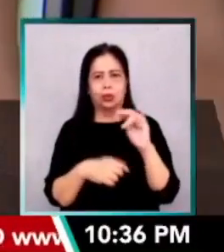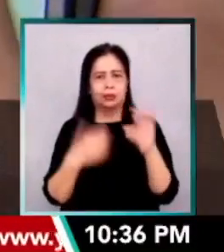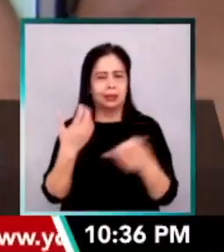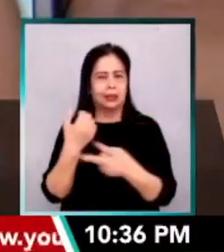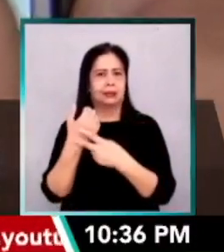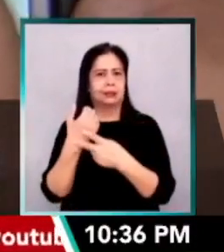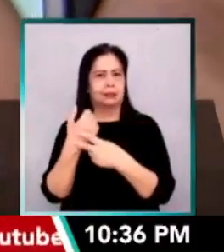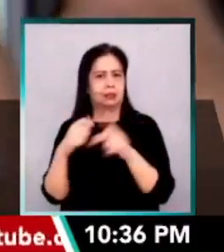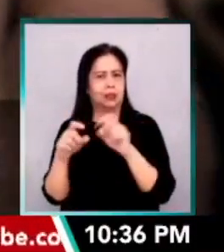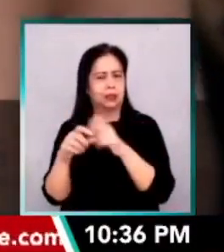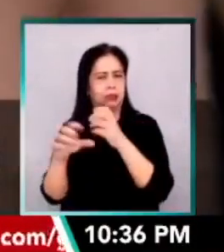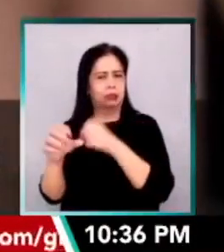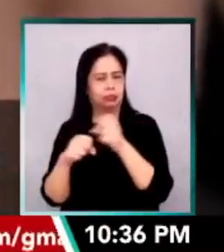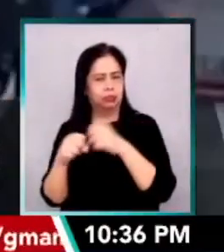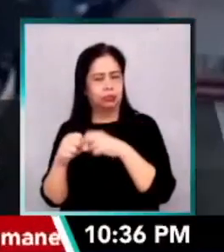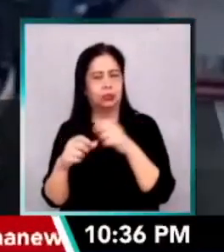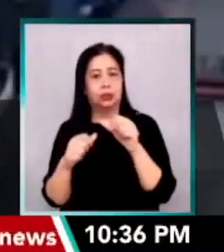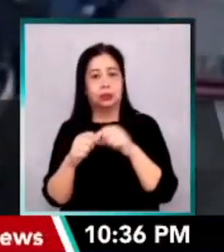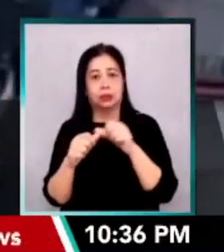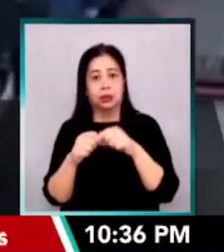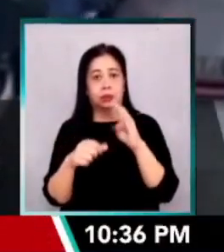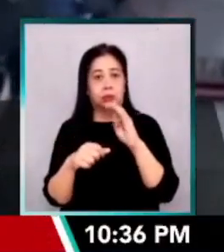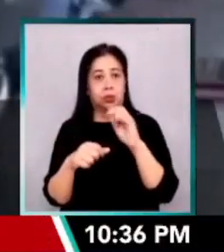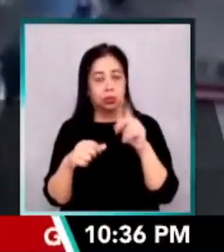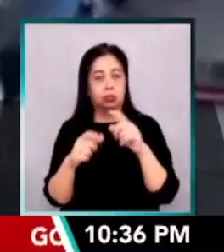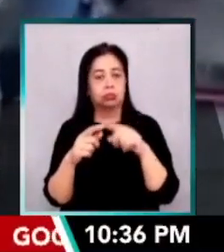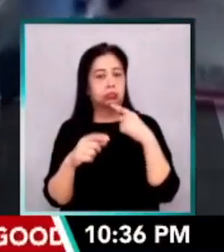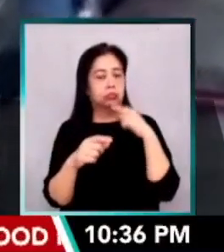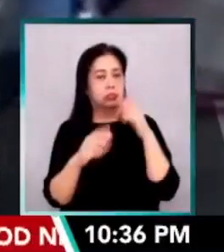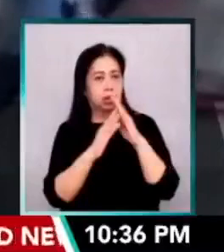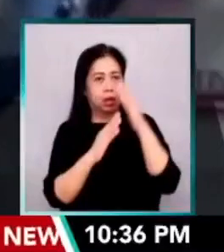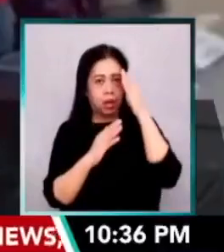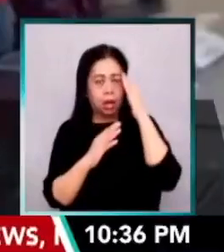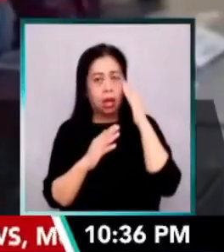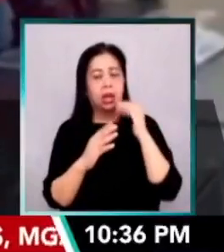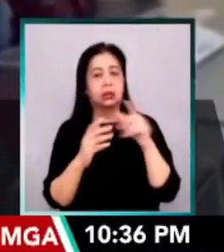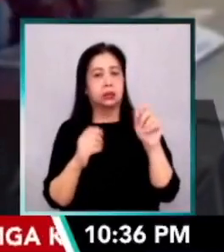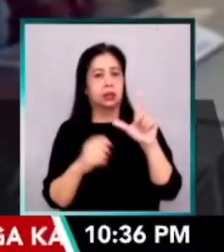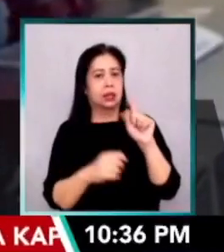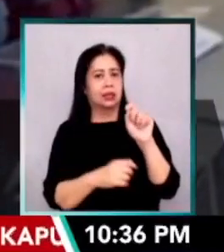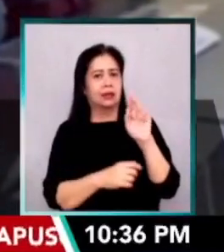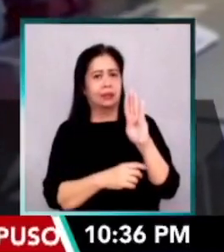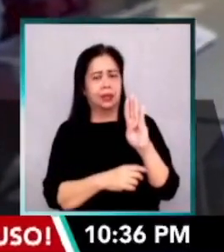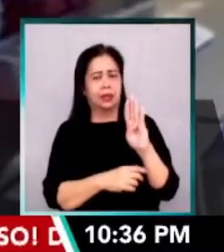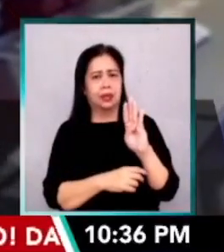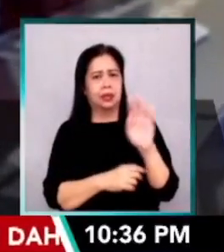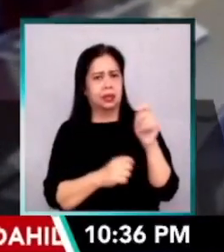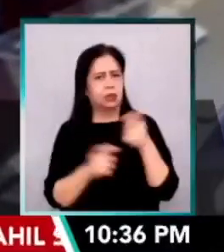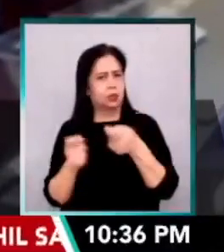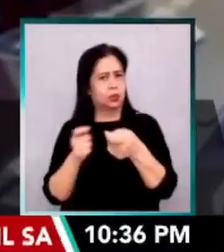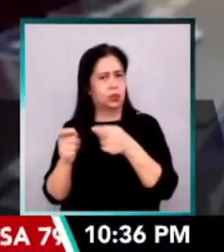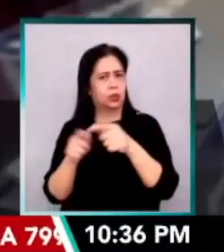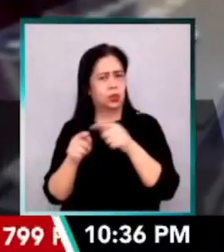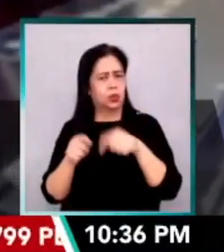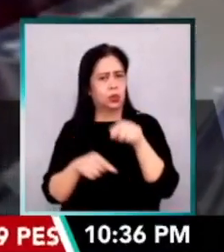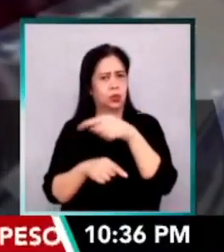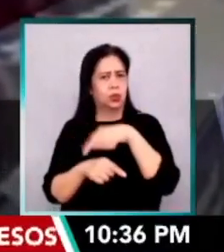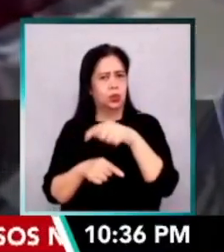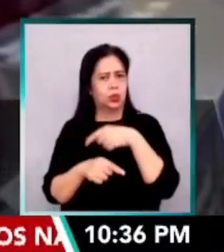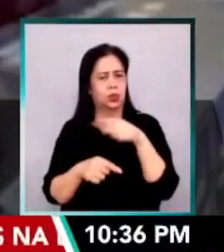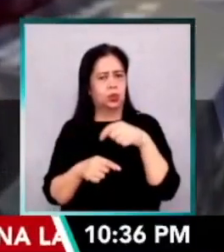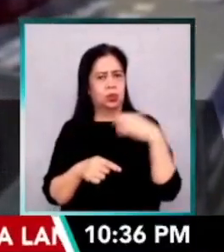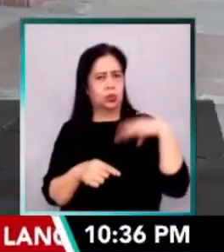komisyon ng Grab sa bawat booking. Hiling ng riders at operators sa LTFRB, i-regulate din ang komisyon na kinukuha sa